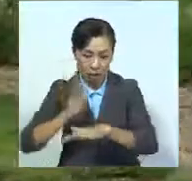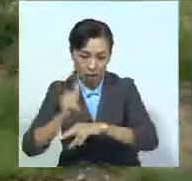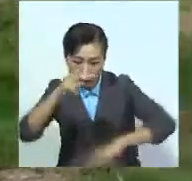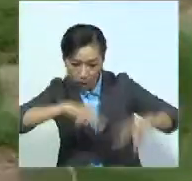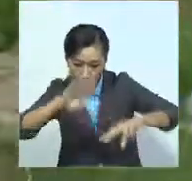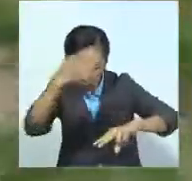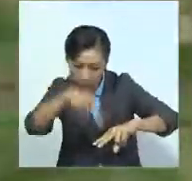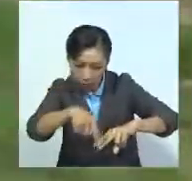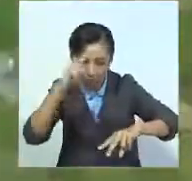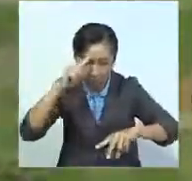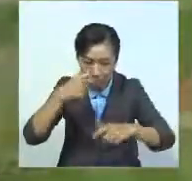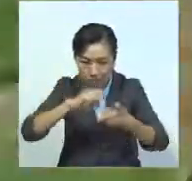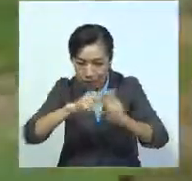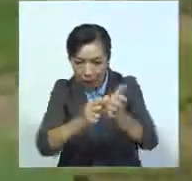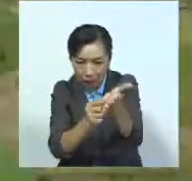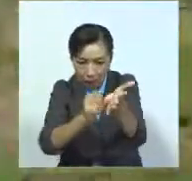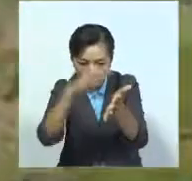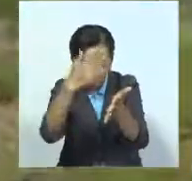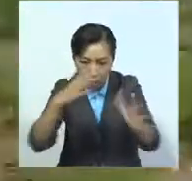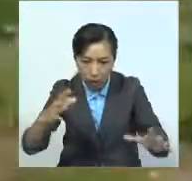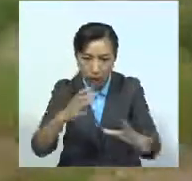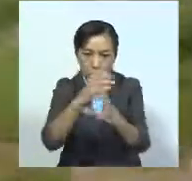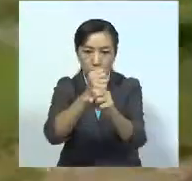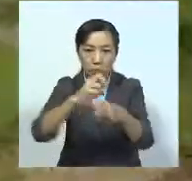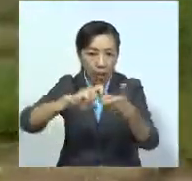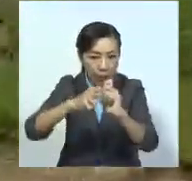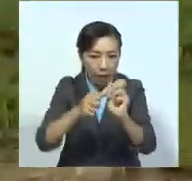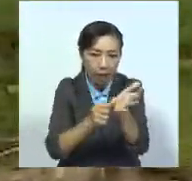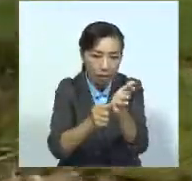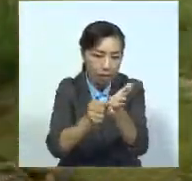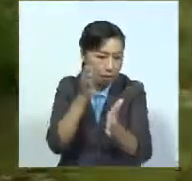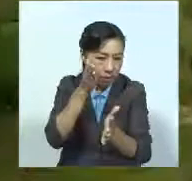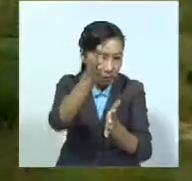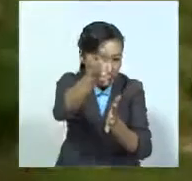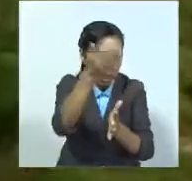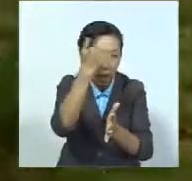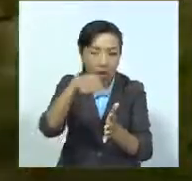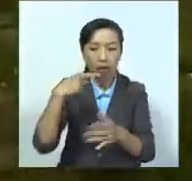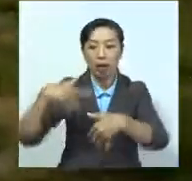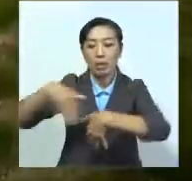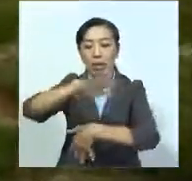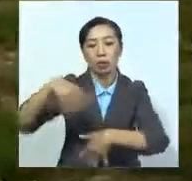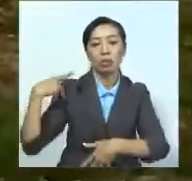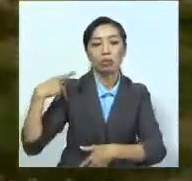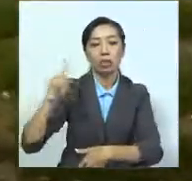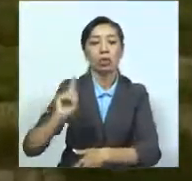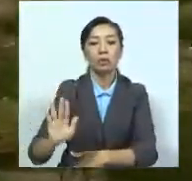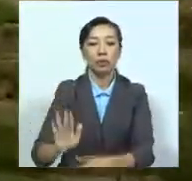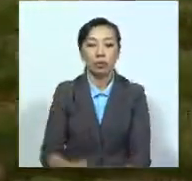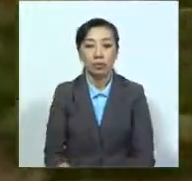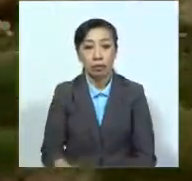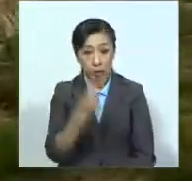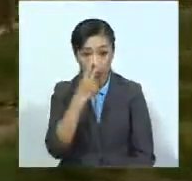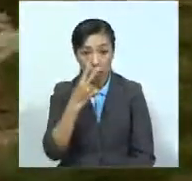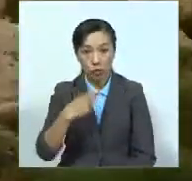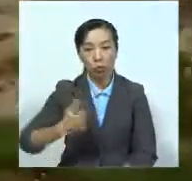นะคะเพื่อทำการแก้ไขปัญหาแล้วก็จะสรุปแนวทางแก้ปัญหาที่ยั่งยืนต่อไปเพื่อประโยชน์ของประชาชนในพื้นที่